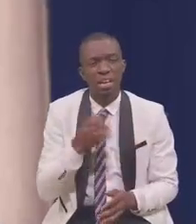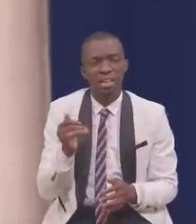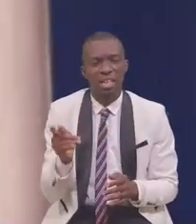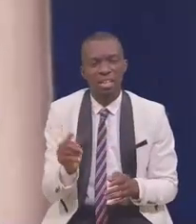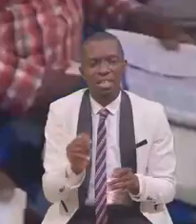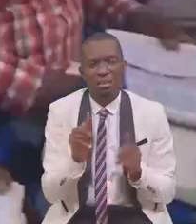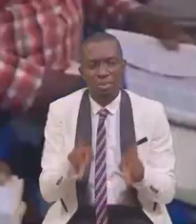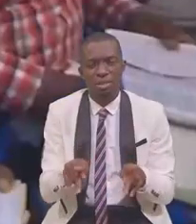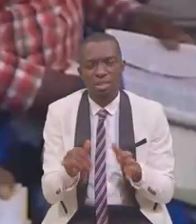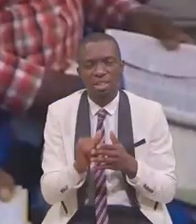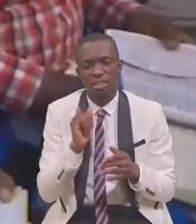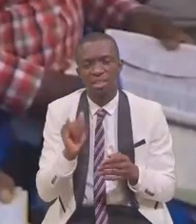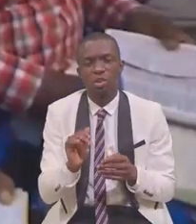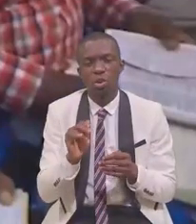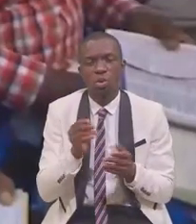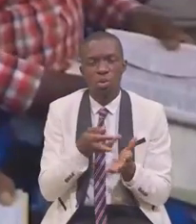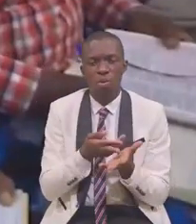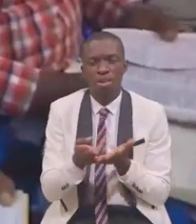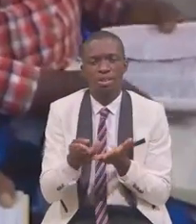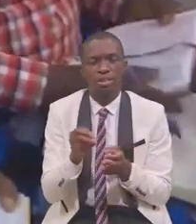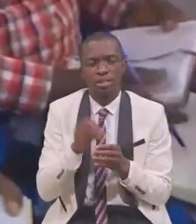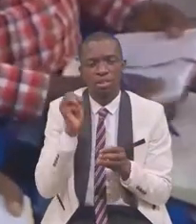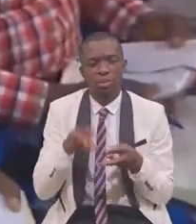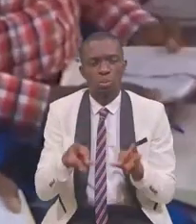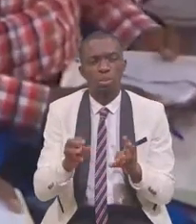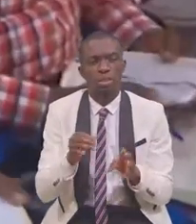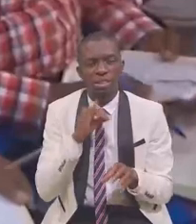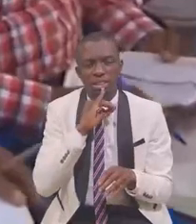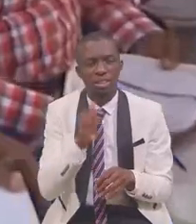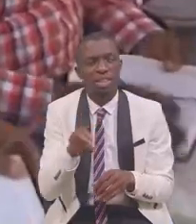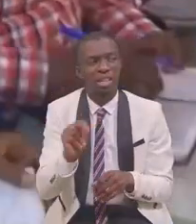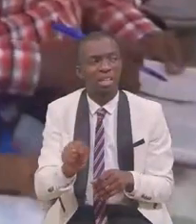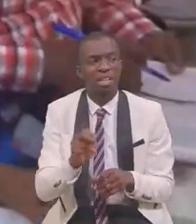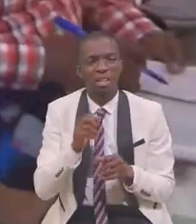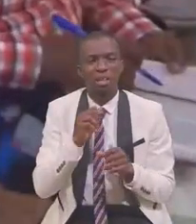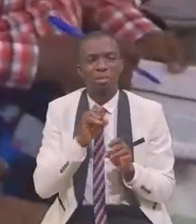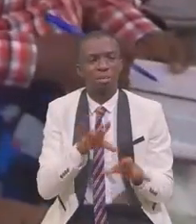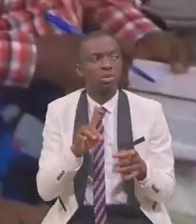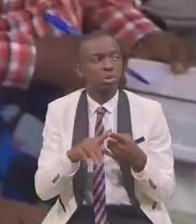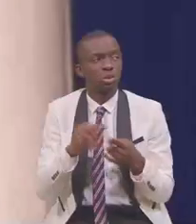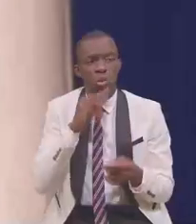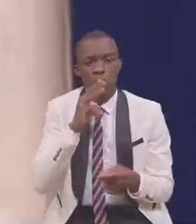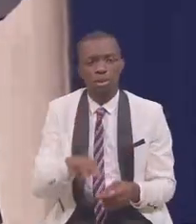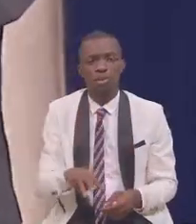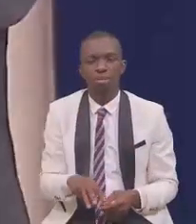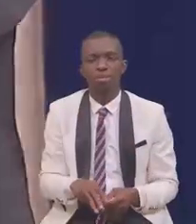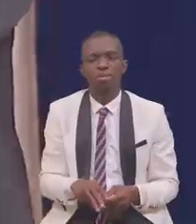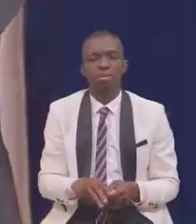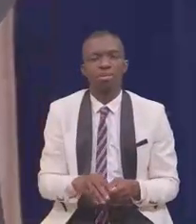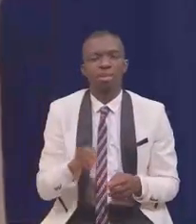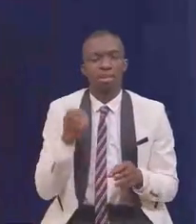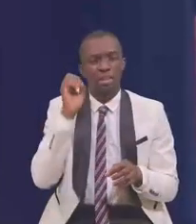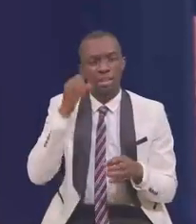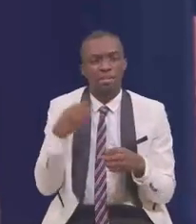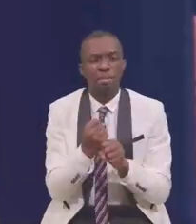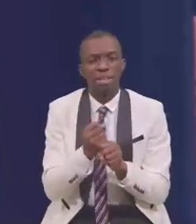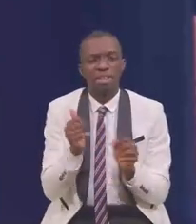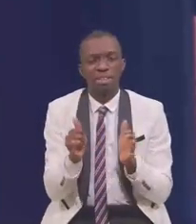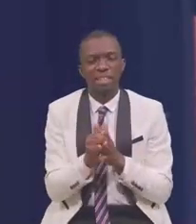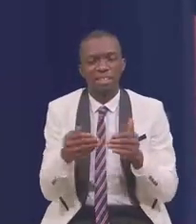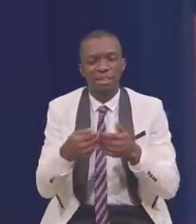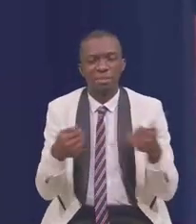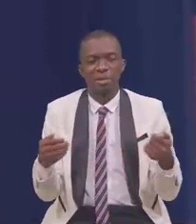Au fait, lorsque le Seigneur appelle les enfants d'Israël, il a rendu la séparation très claire, la